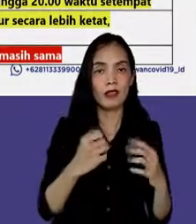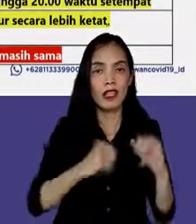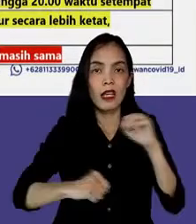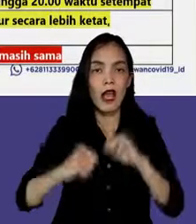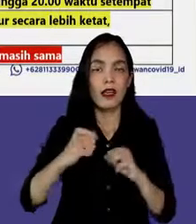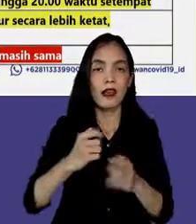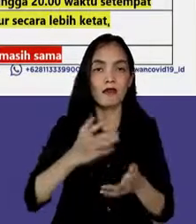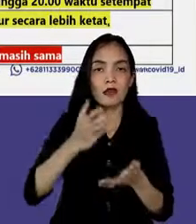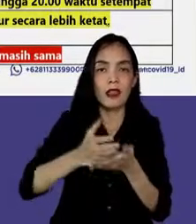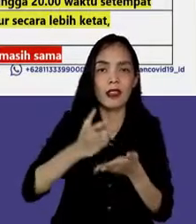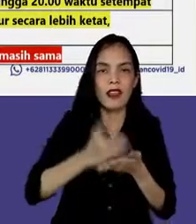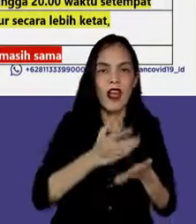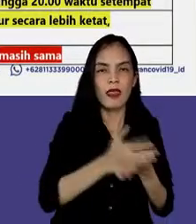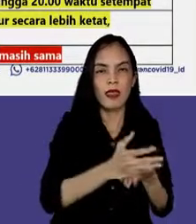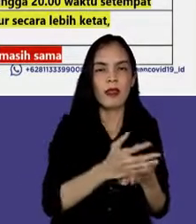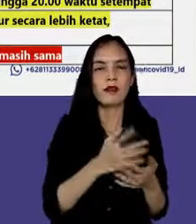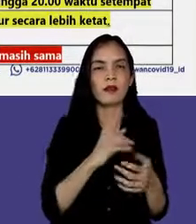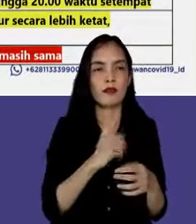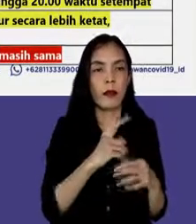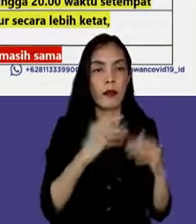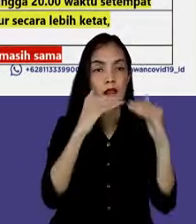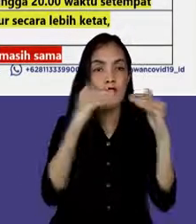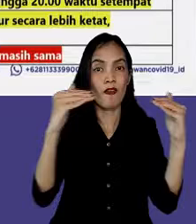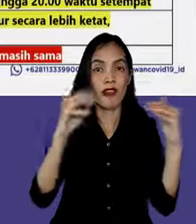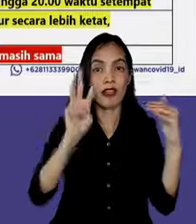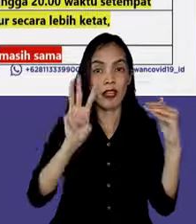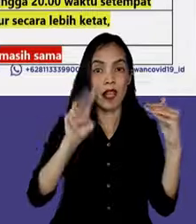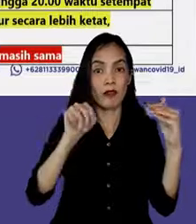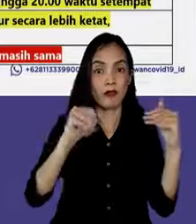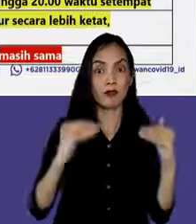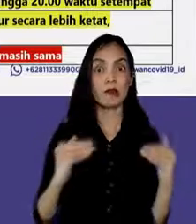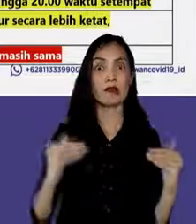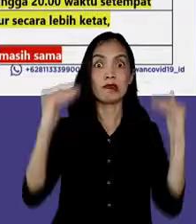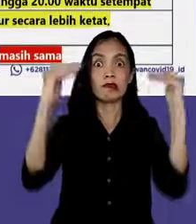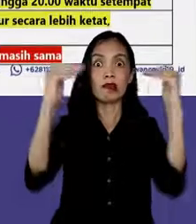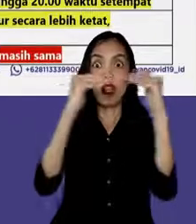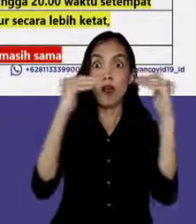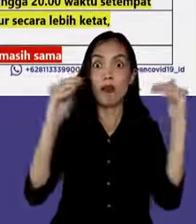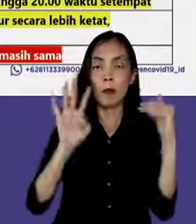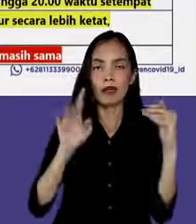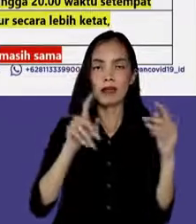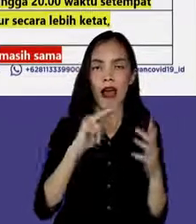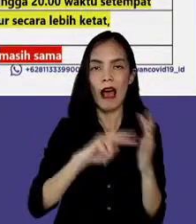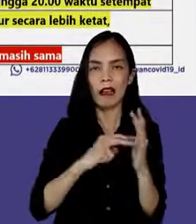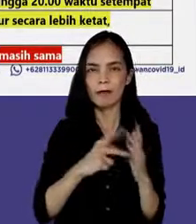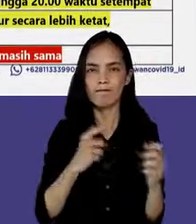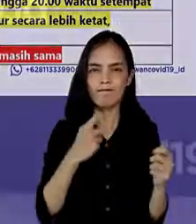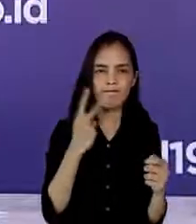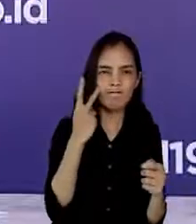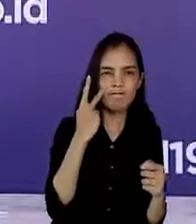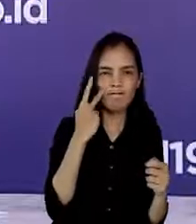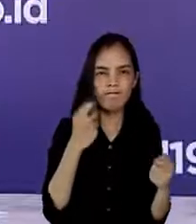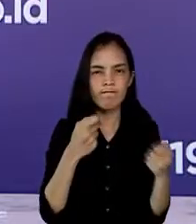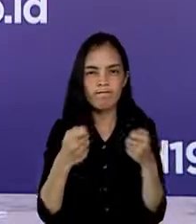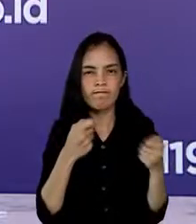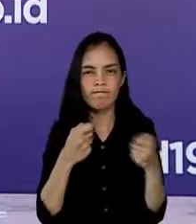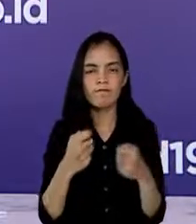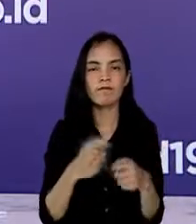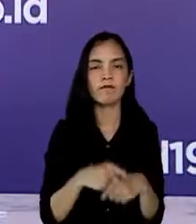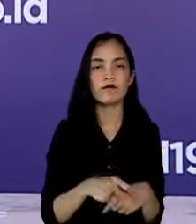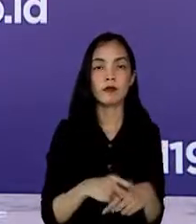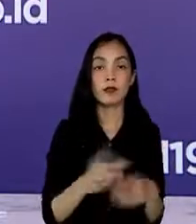akibat berubah level daerah dari level 3 menjadi level Hai sebagai penutup